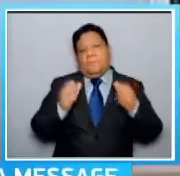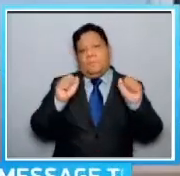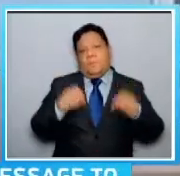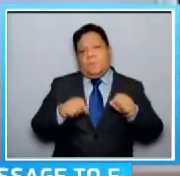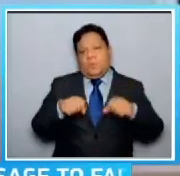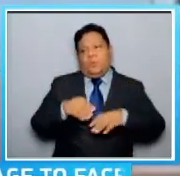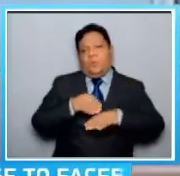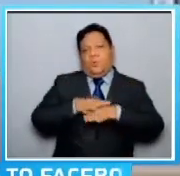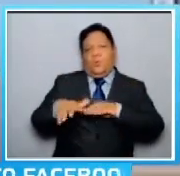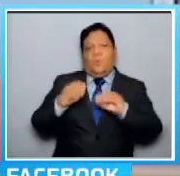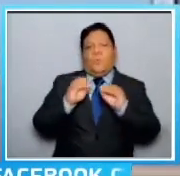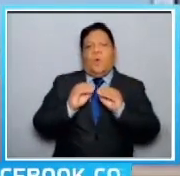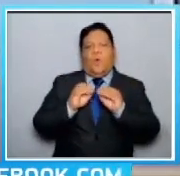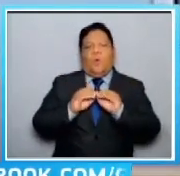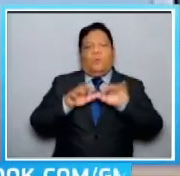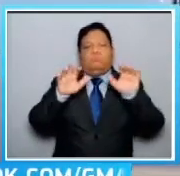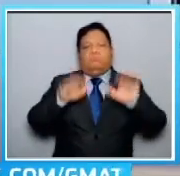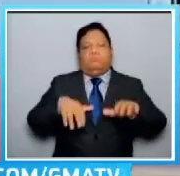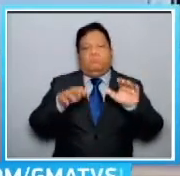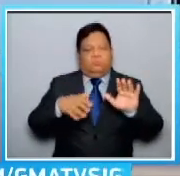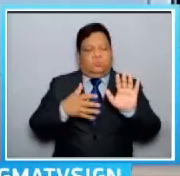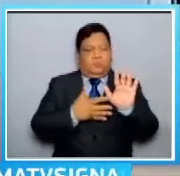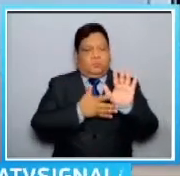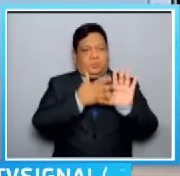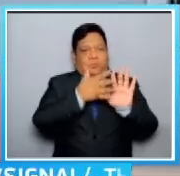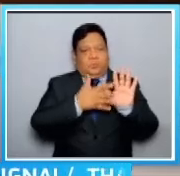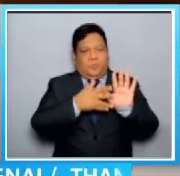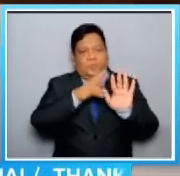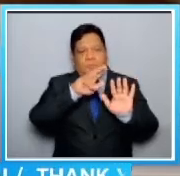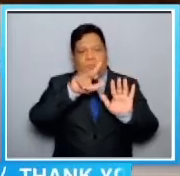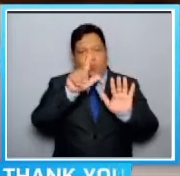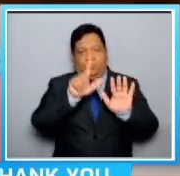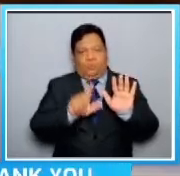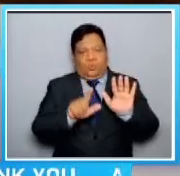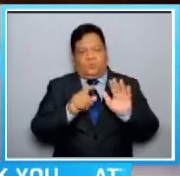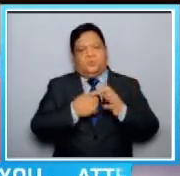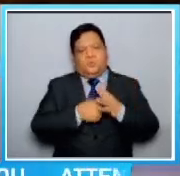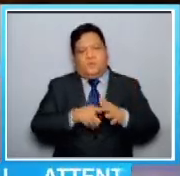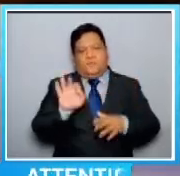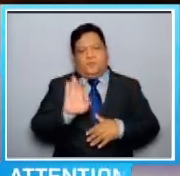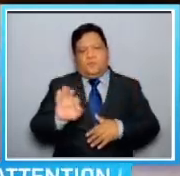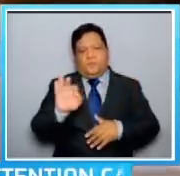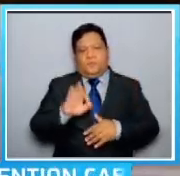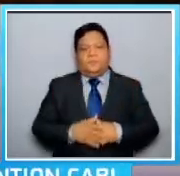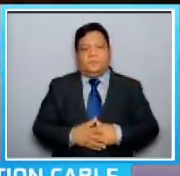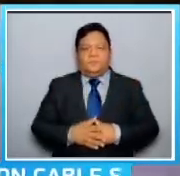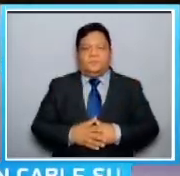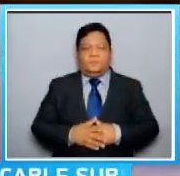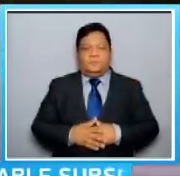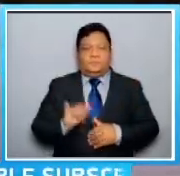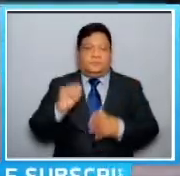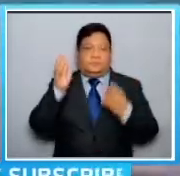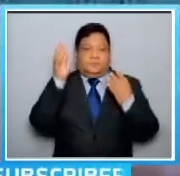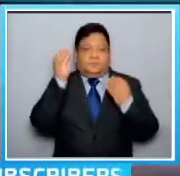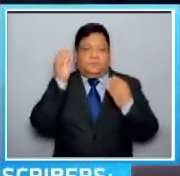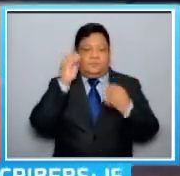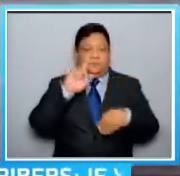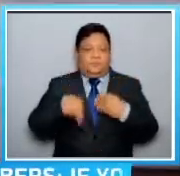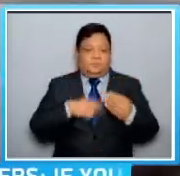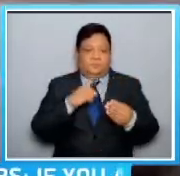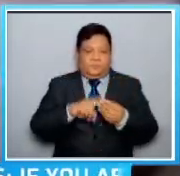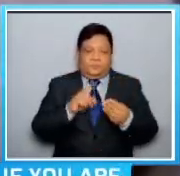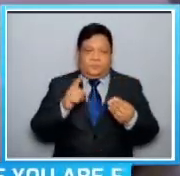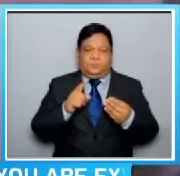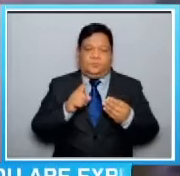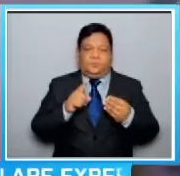section ng Luzon beginning on Friday. And that's po for the update on dalawang